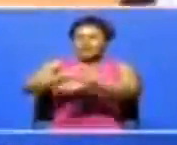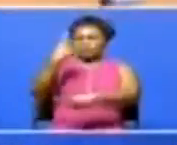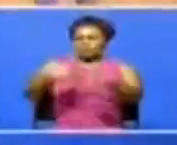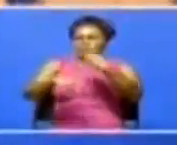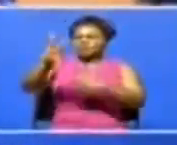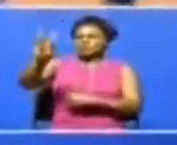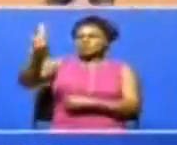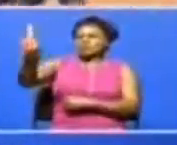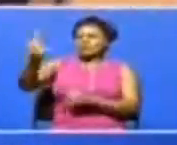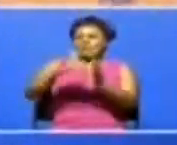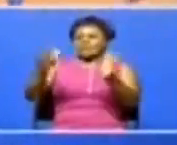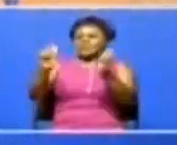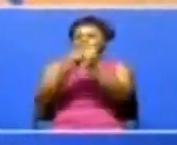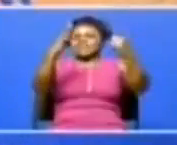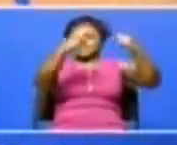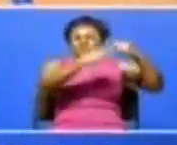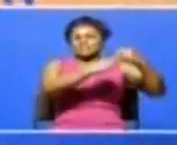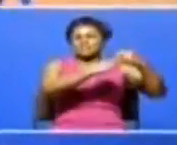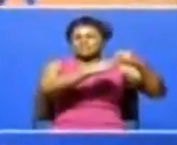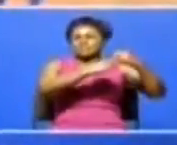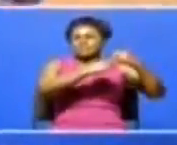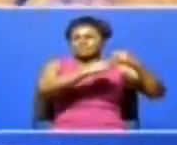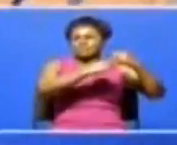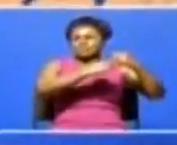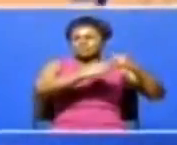alama 21-18 dhidi ya Hanika.